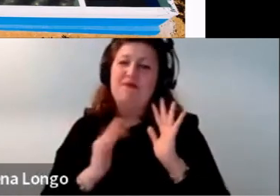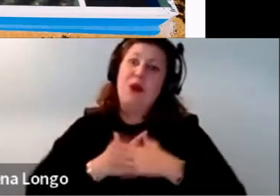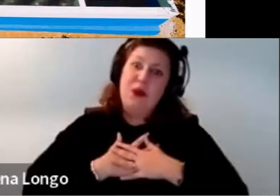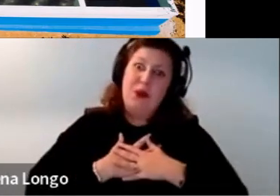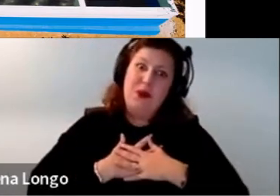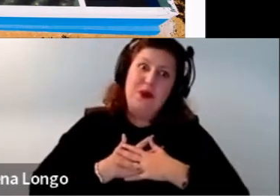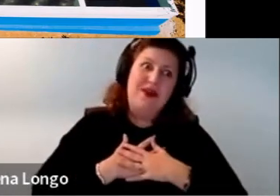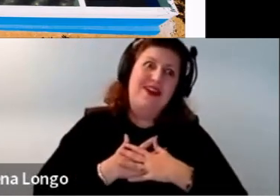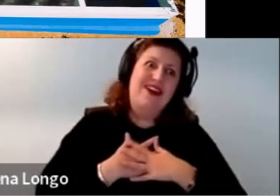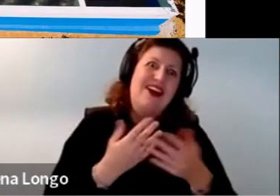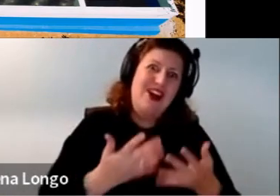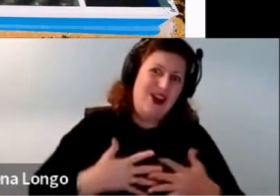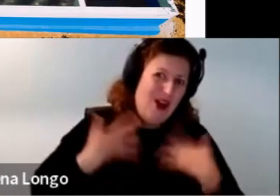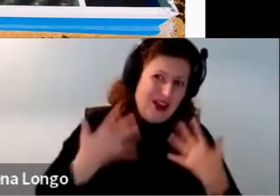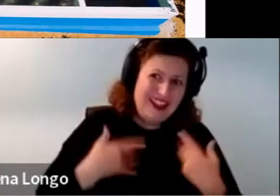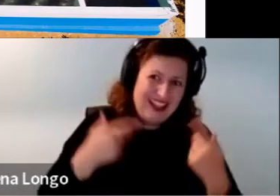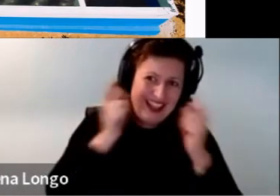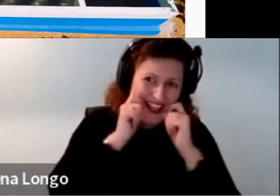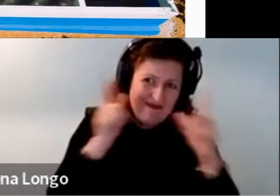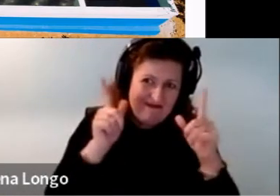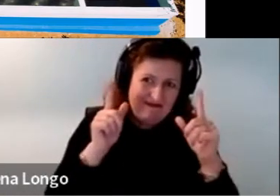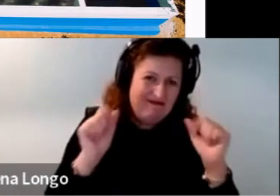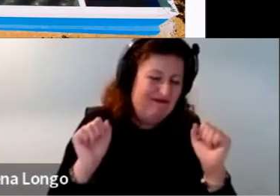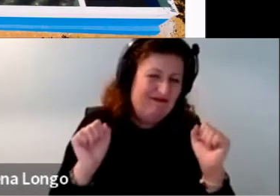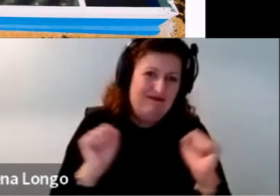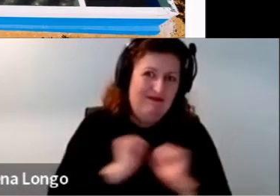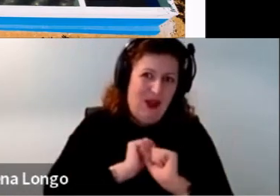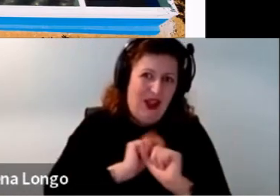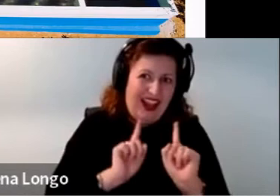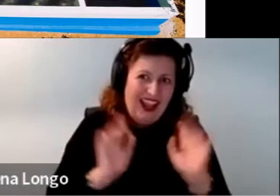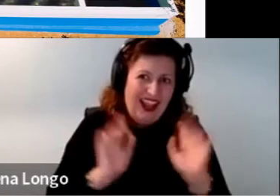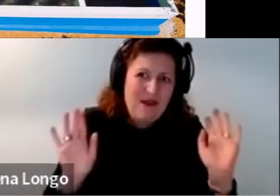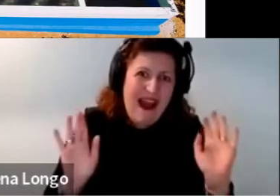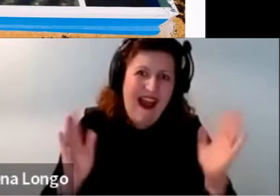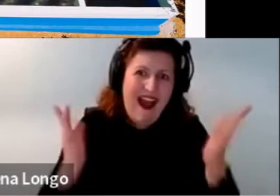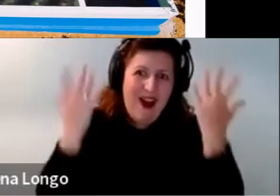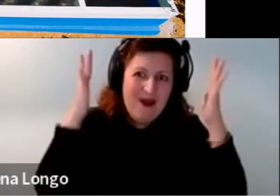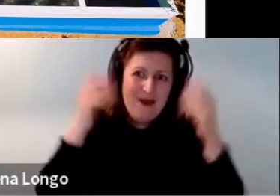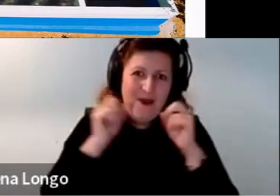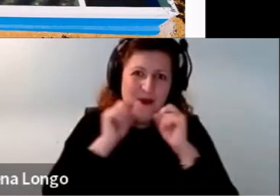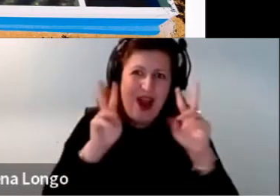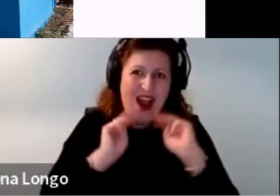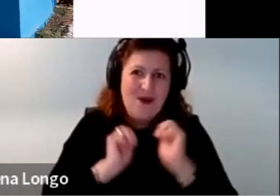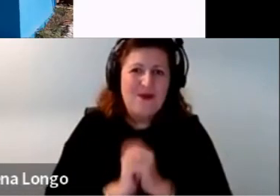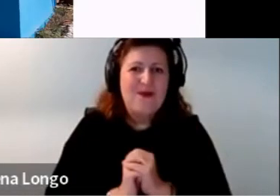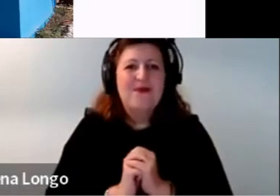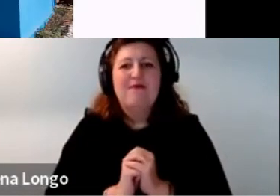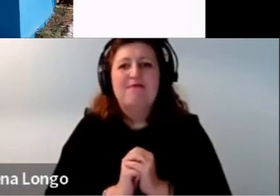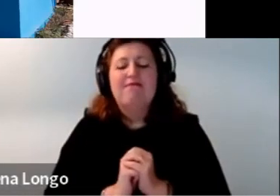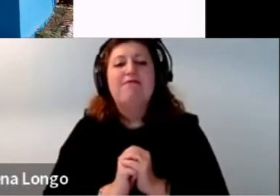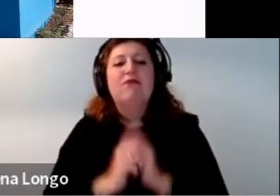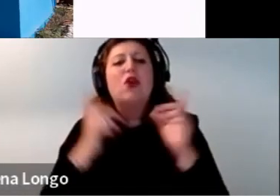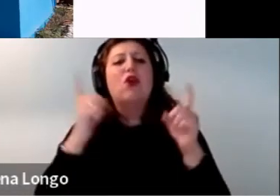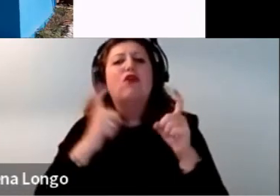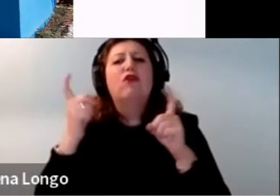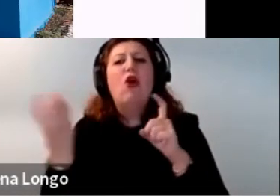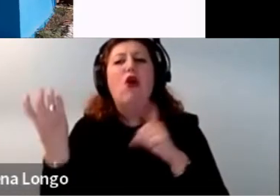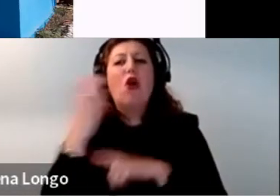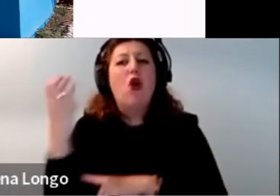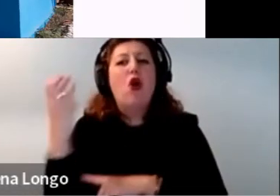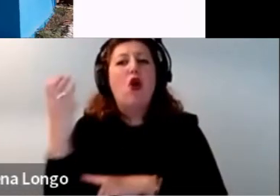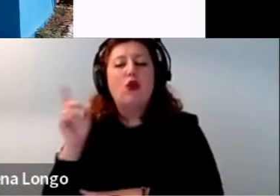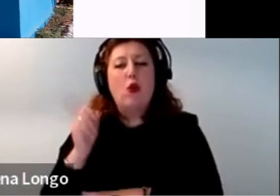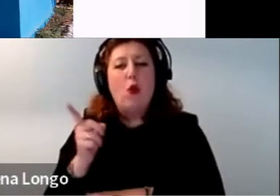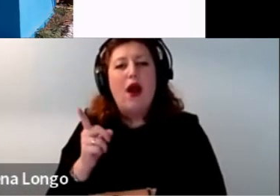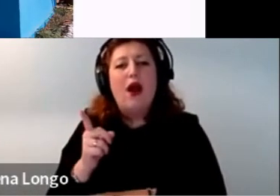Sono molto positivamente stupita, grazie. E niente, qualche foto in più,